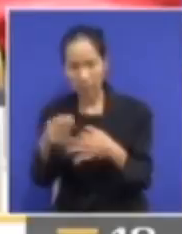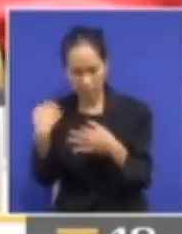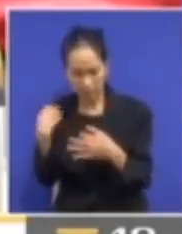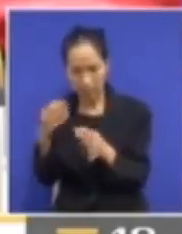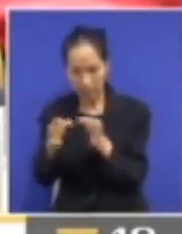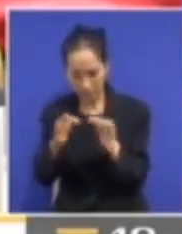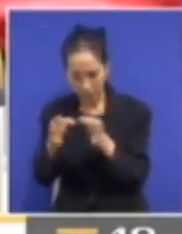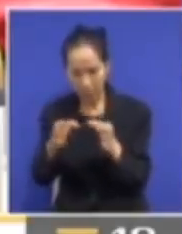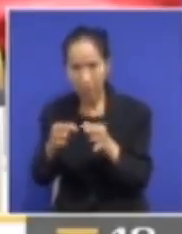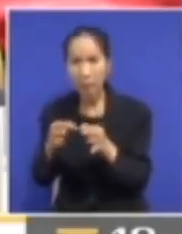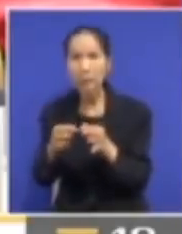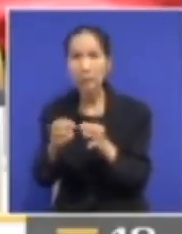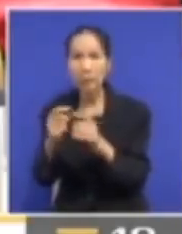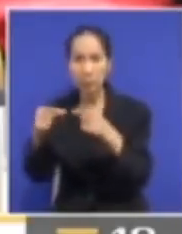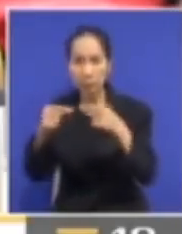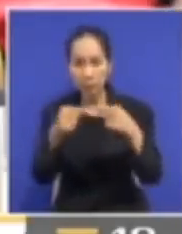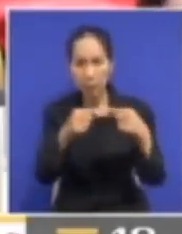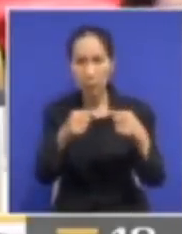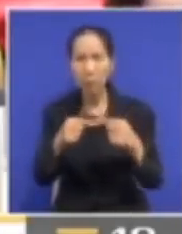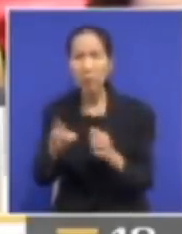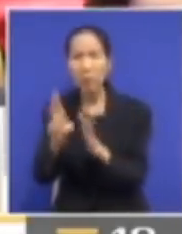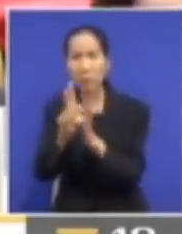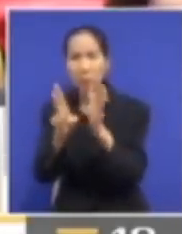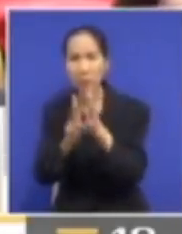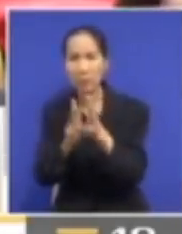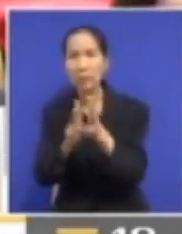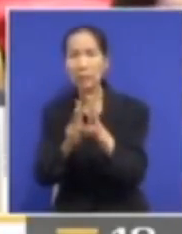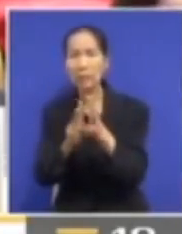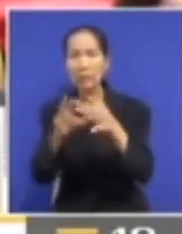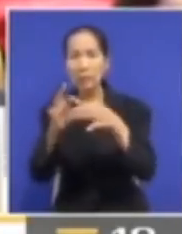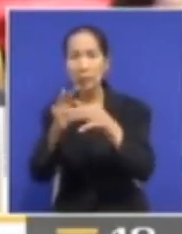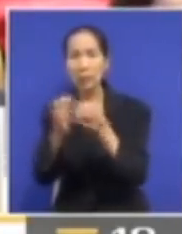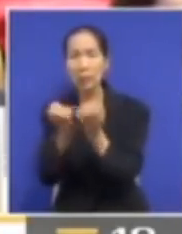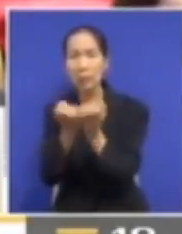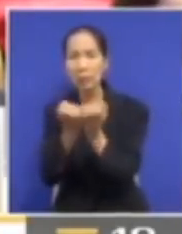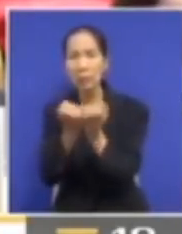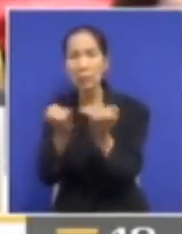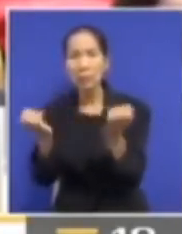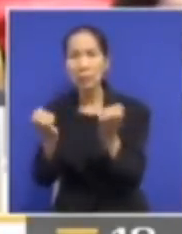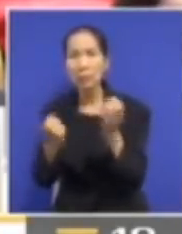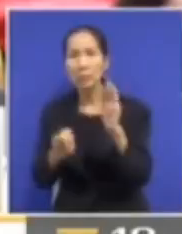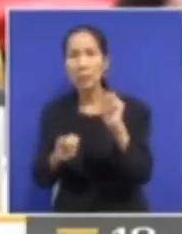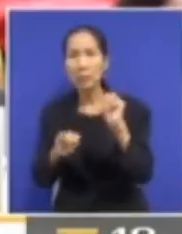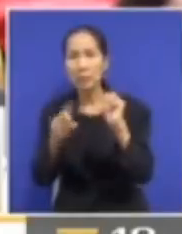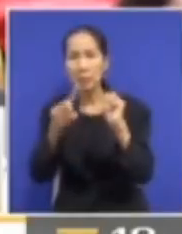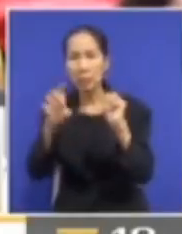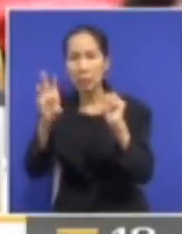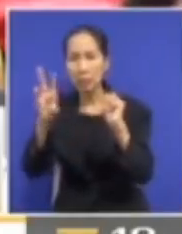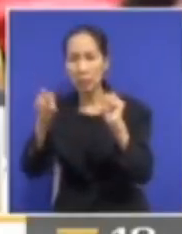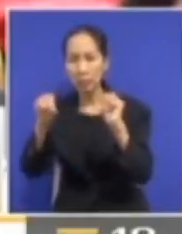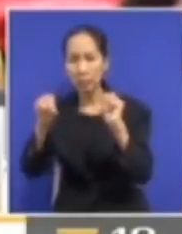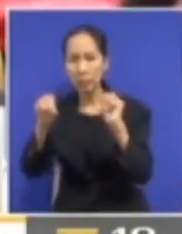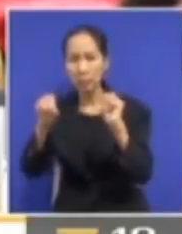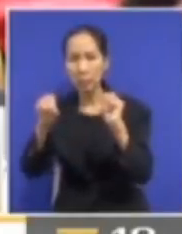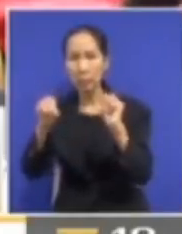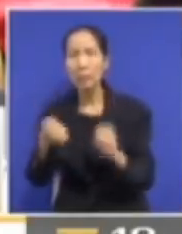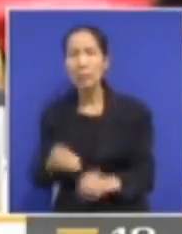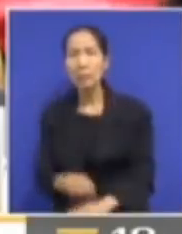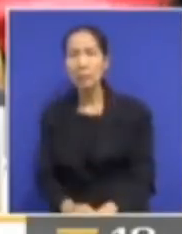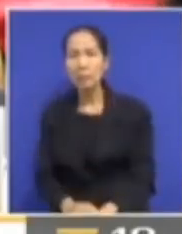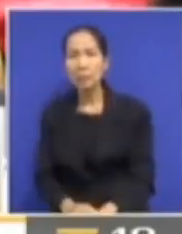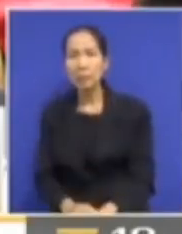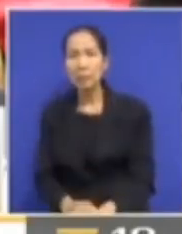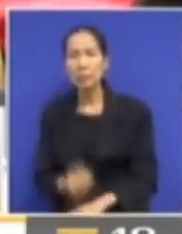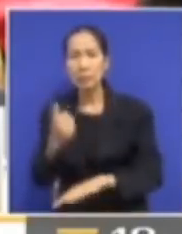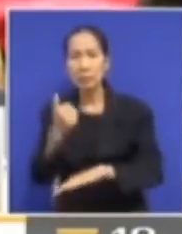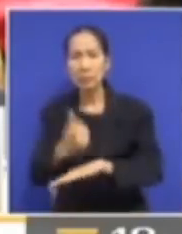ะครับสำหรับข้อกฎหมายที่เกี่ยวข้องก็คือว่ารัฐธรรมนูญมาตรา160เนี่ยกำหนดว่ารัฐมนตรีต้องมีคุ